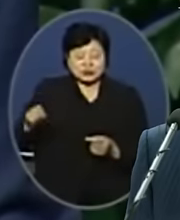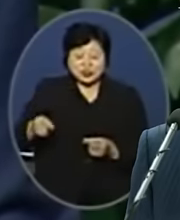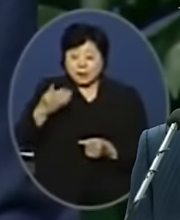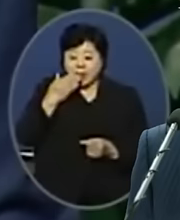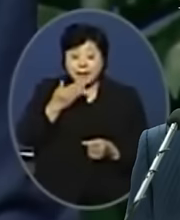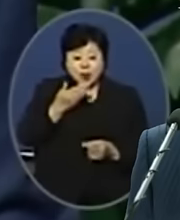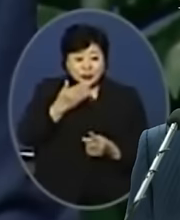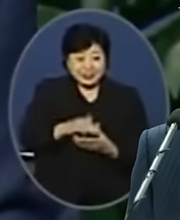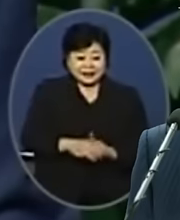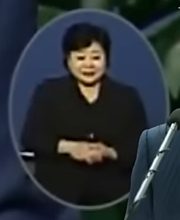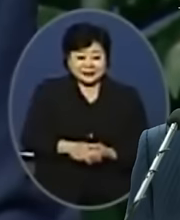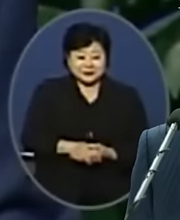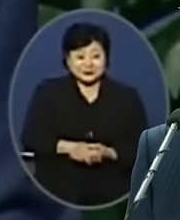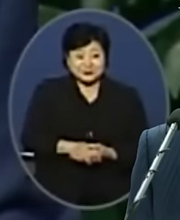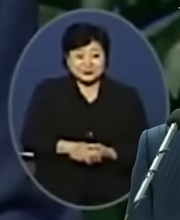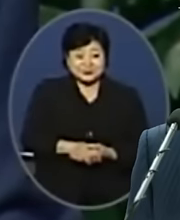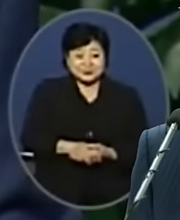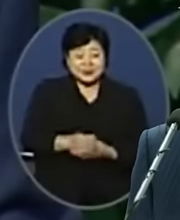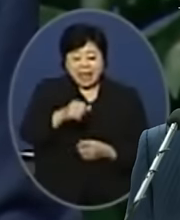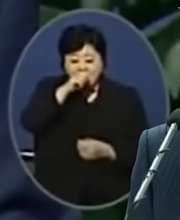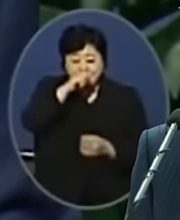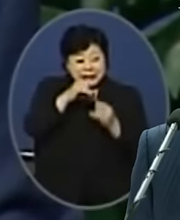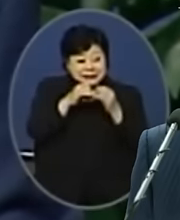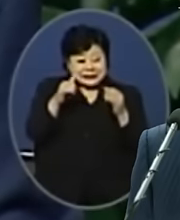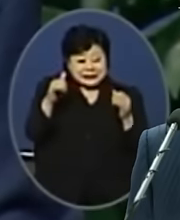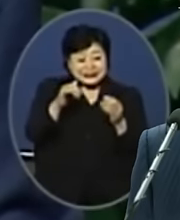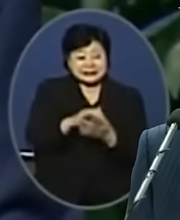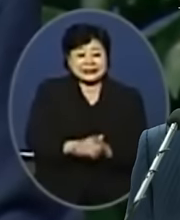먹는데 그 아프리카에서는